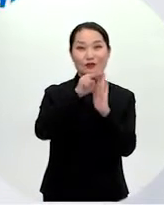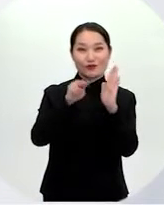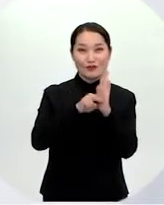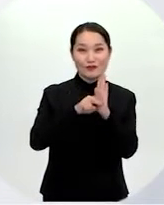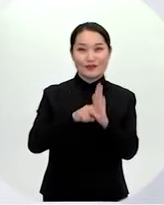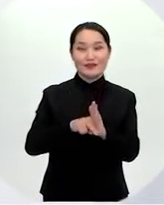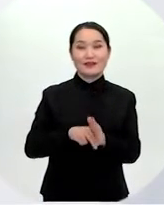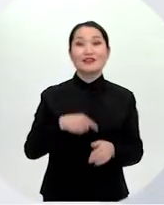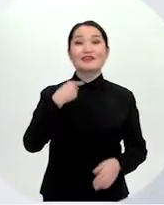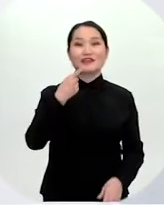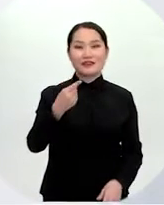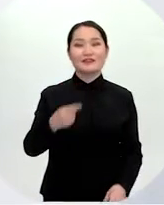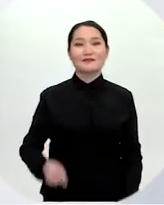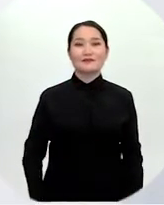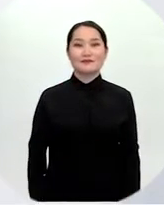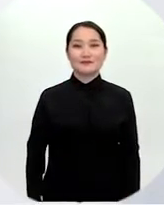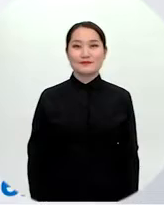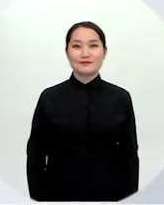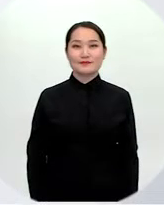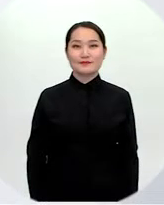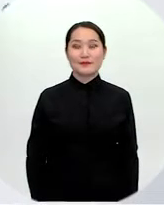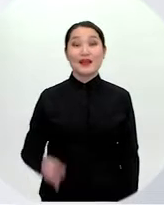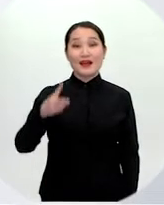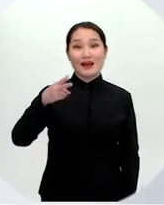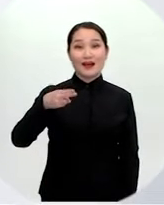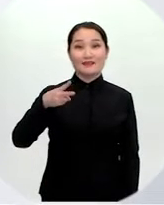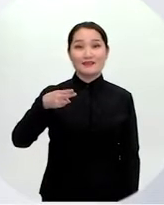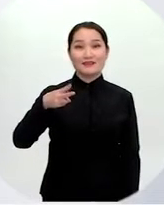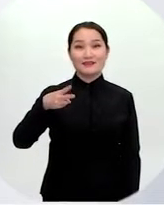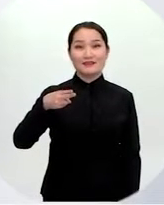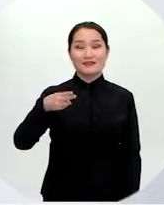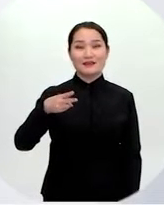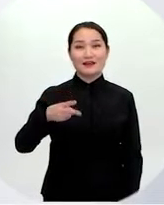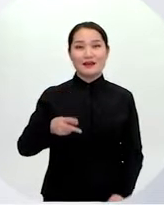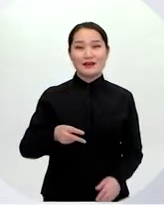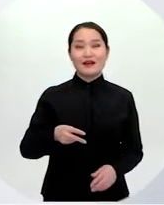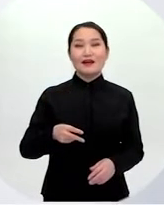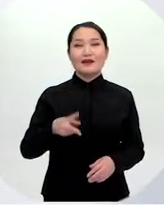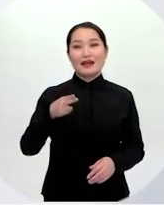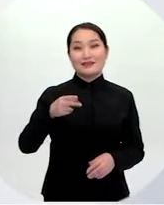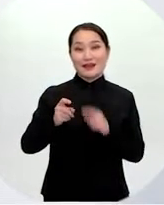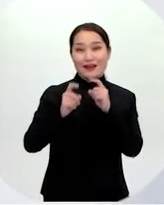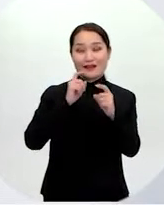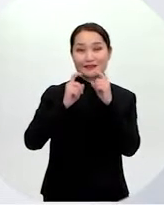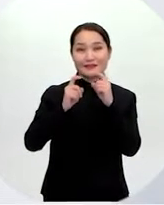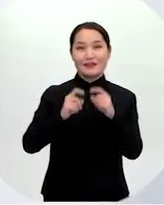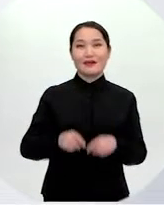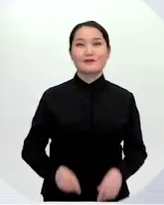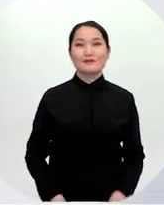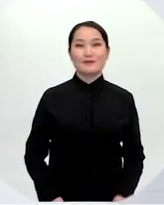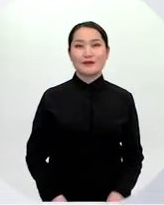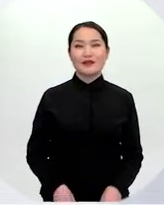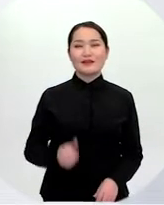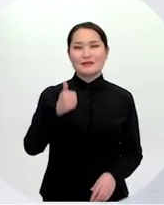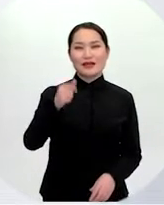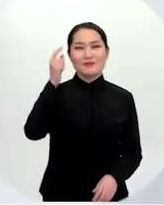ажиллагааныхаа дүрмийг та бүхэндээ бас танилцуулъя. За энэ хайч гэд багажтай одоо харьцахтаа аюулгүй ажиллагааны дүрмийг сайн бүгдэр мэдчих